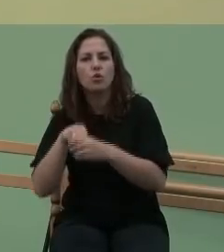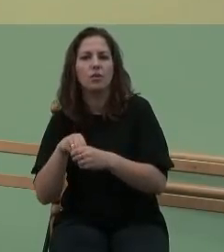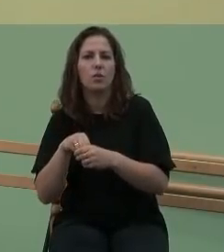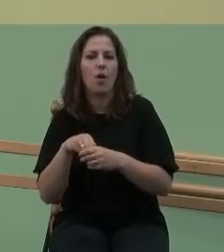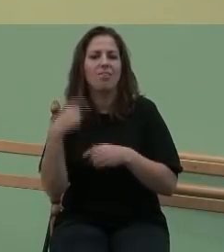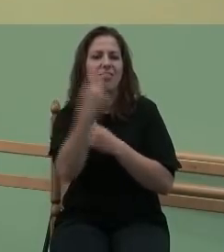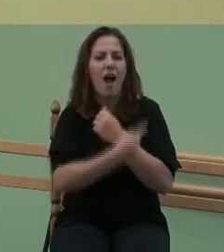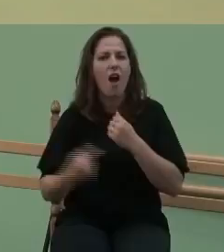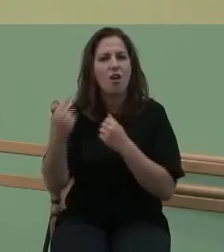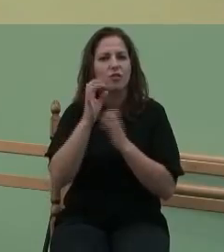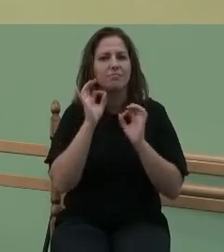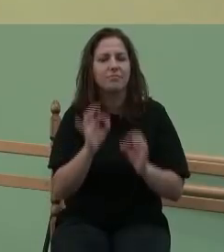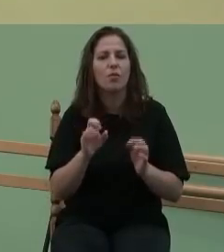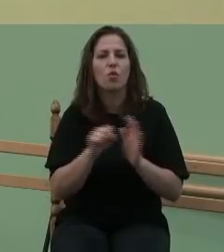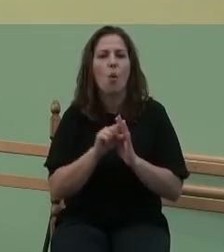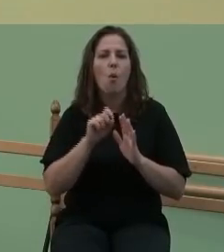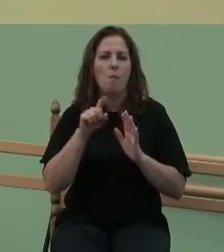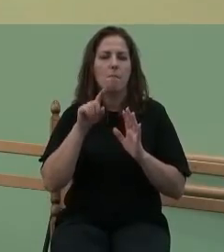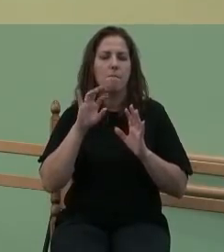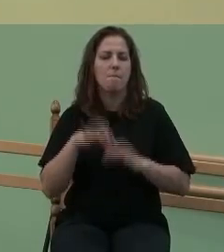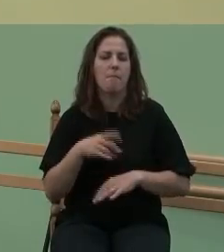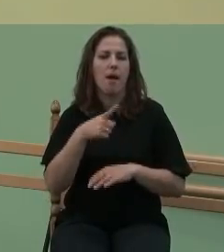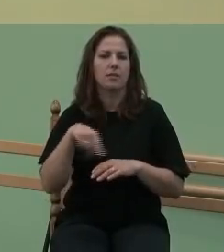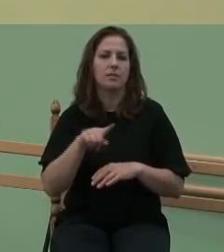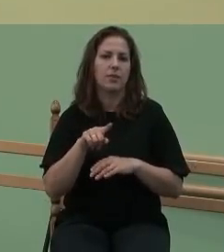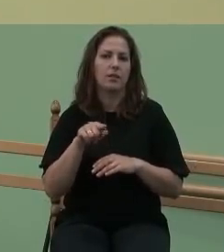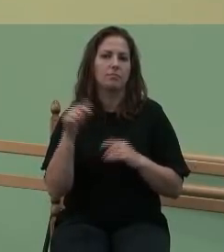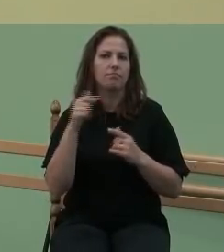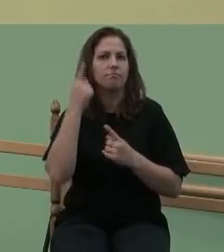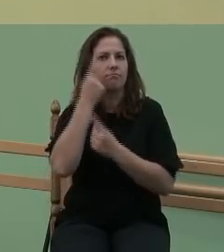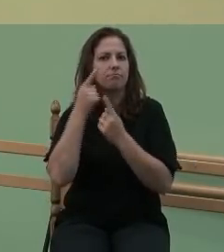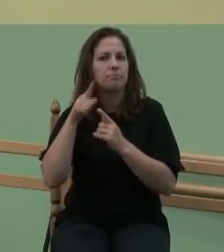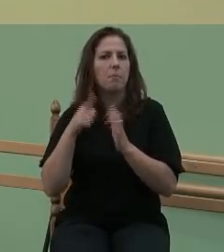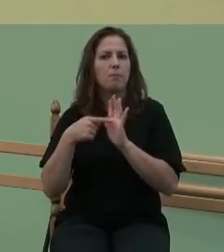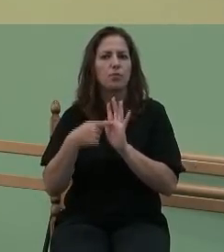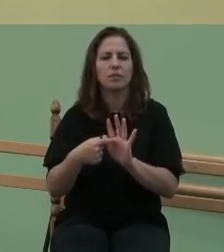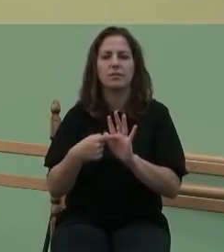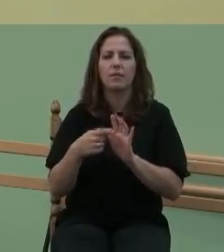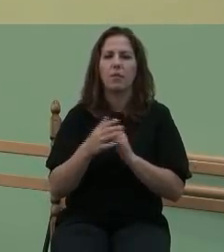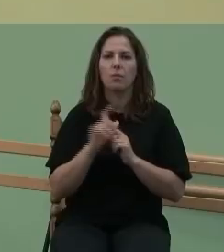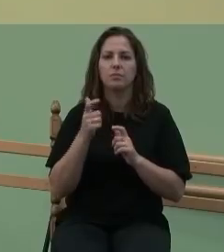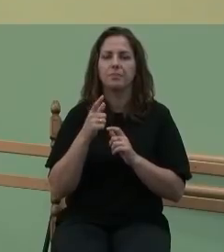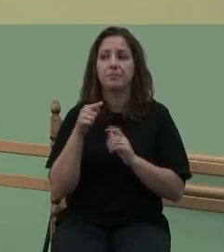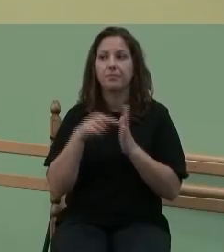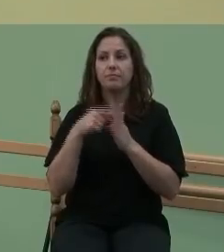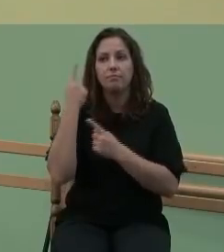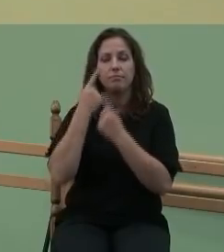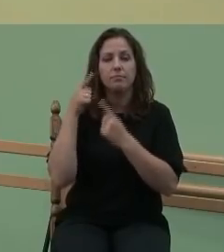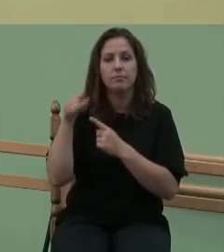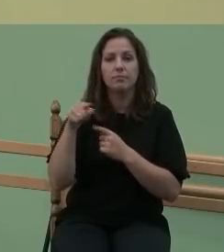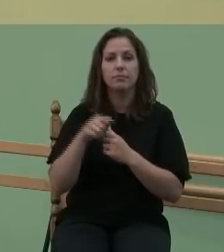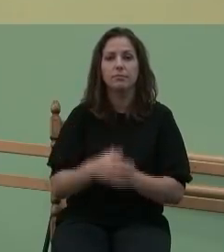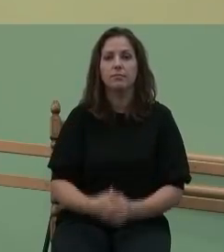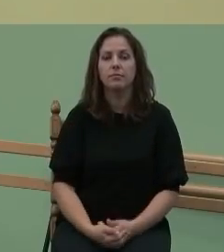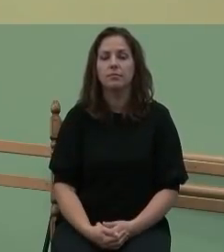tarcza, do państwa tę właśnie myśl, którą tutaj przedstawiłam, tę myśl